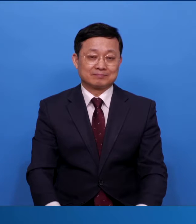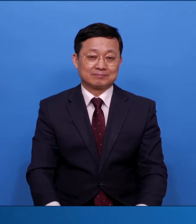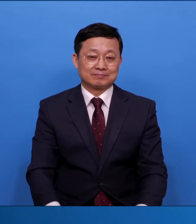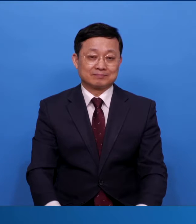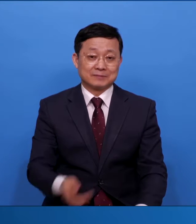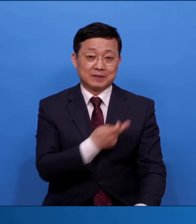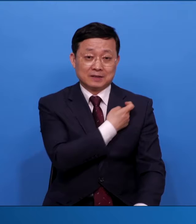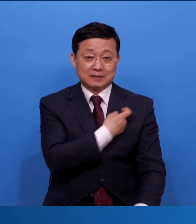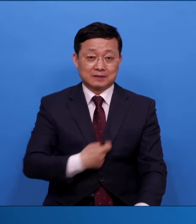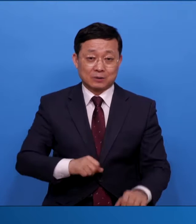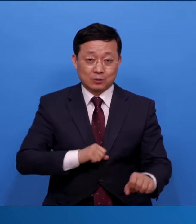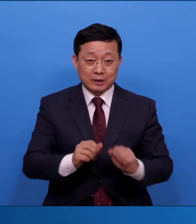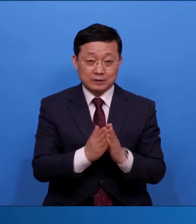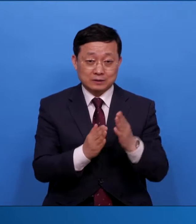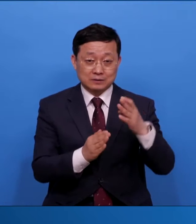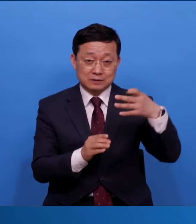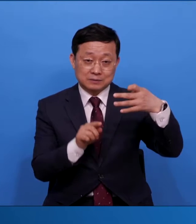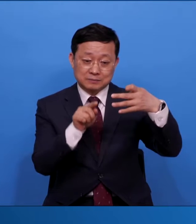12절을 보면